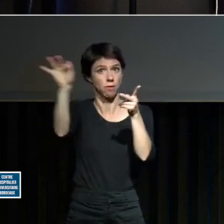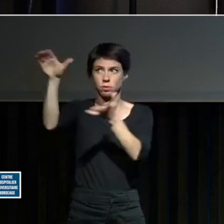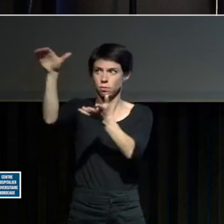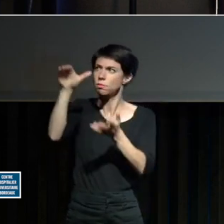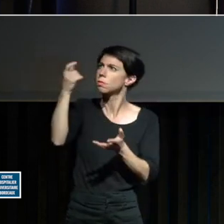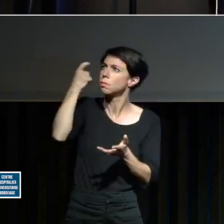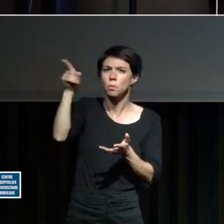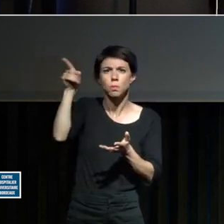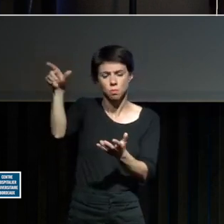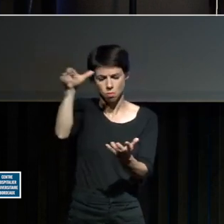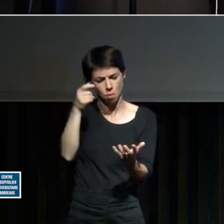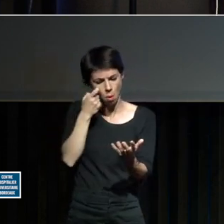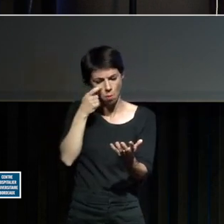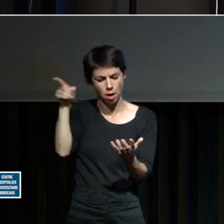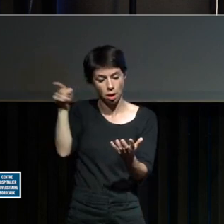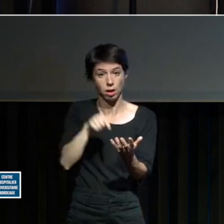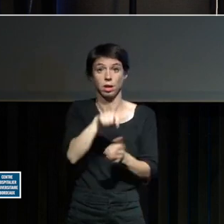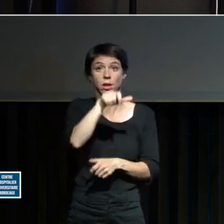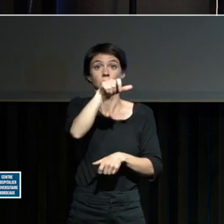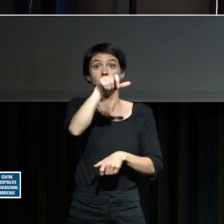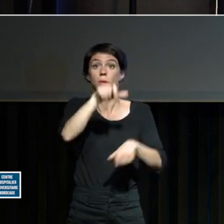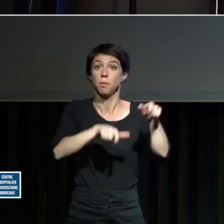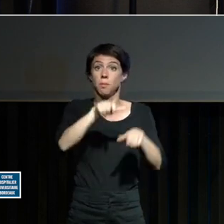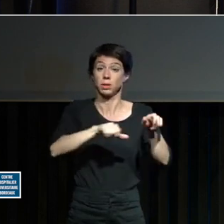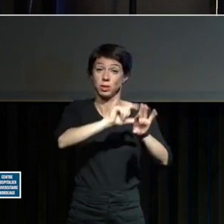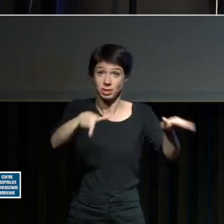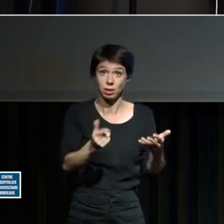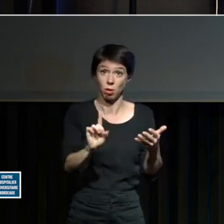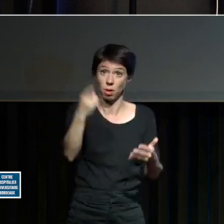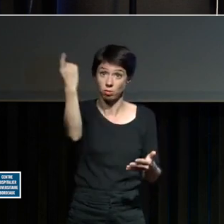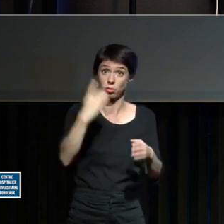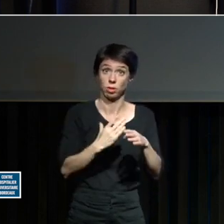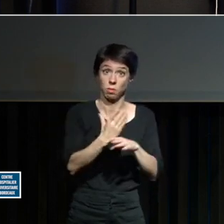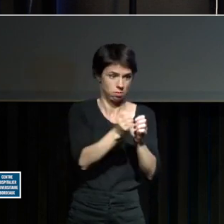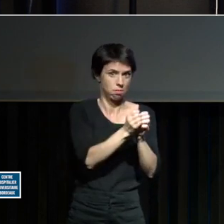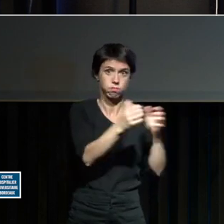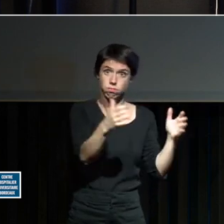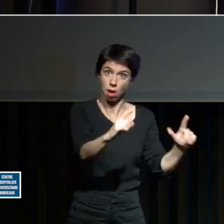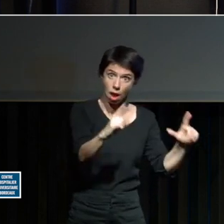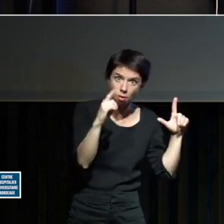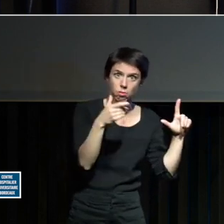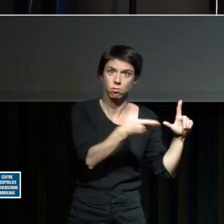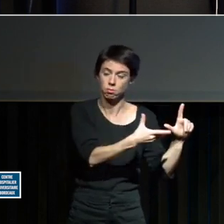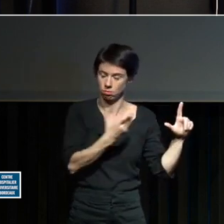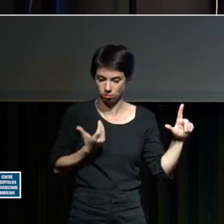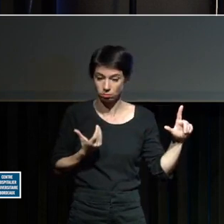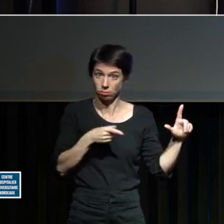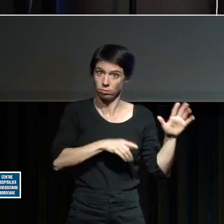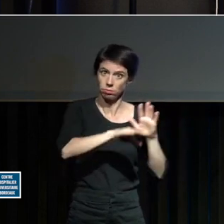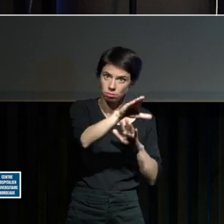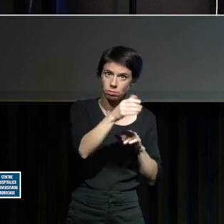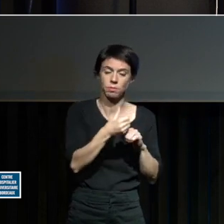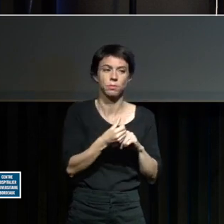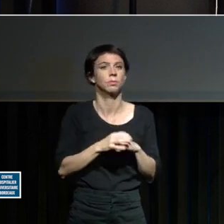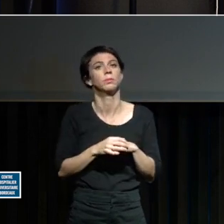importante de la proportion de personnes qui passaient plus de 7 heures par jour sur leur temps libre devant les écrans. Et cette augmentation a